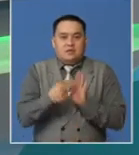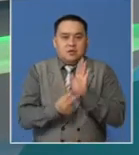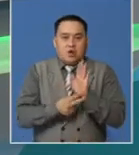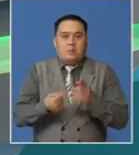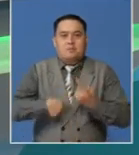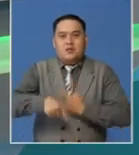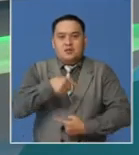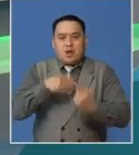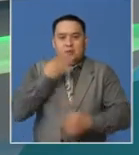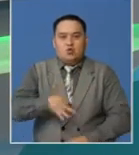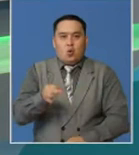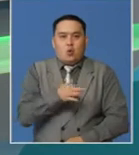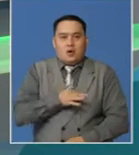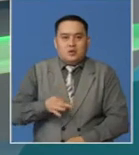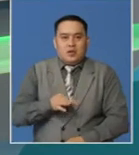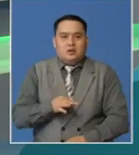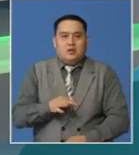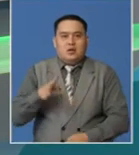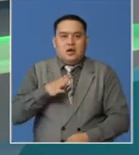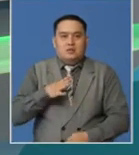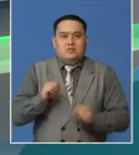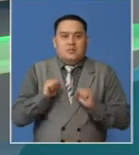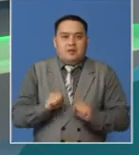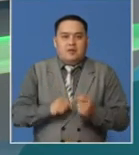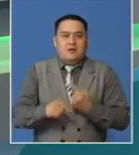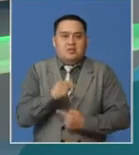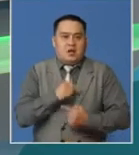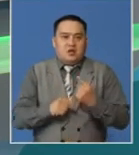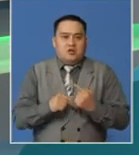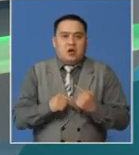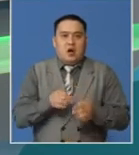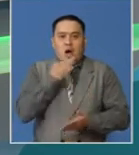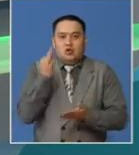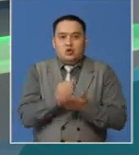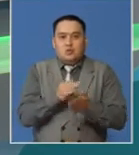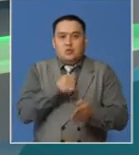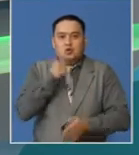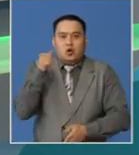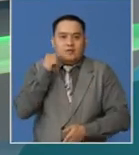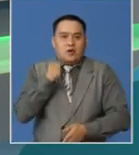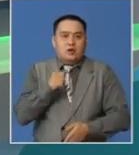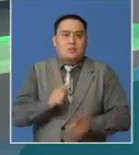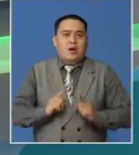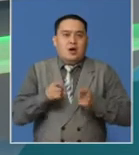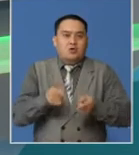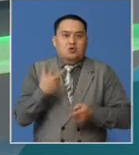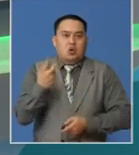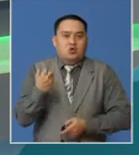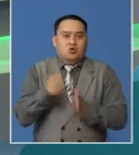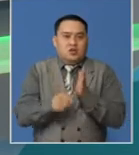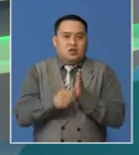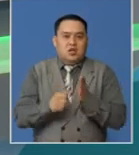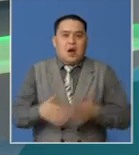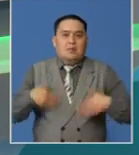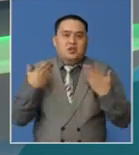Палата предпринимателей Алматинской области Атамекен отстояла права бизнесменов. За отчетный период прошлого года из поступивших